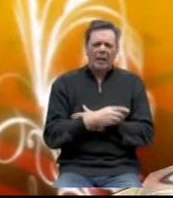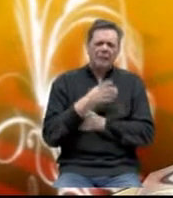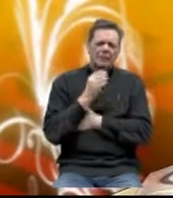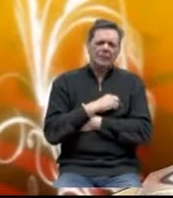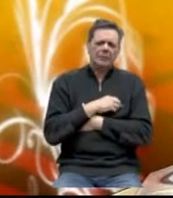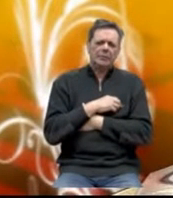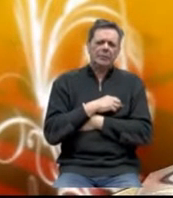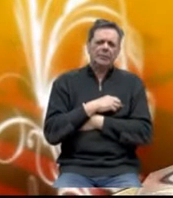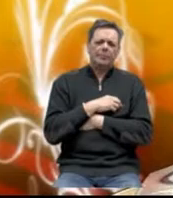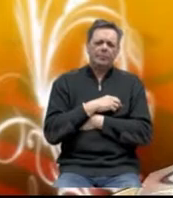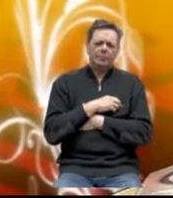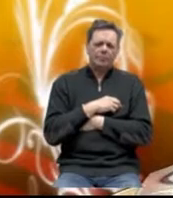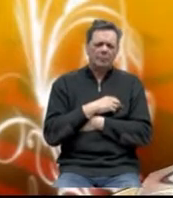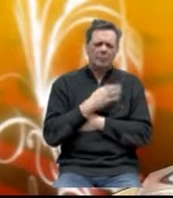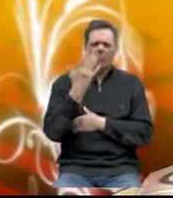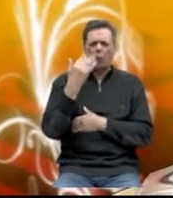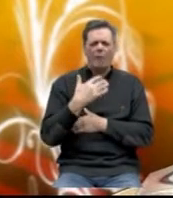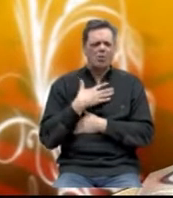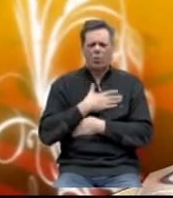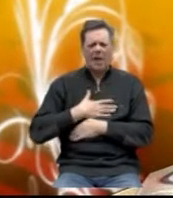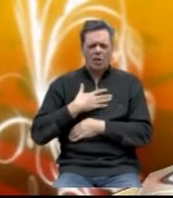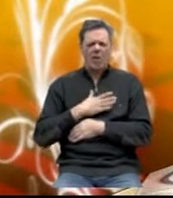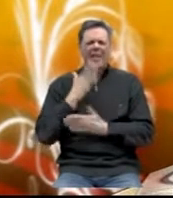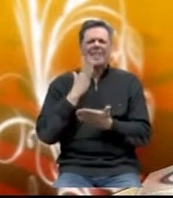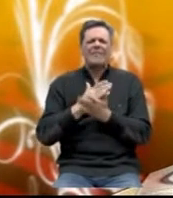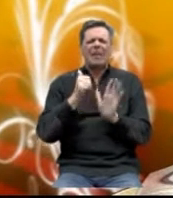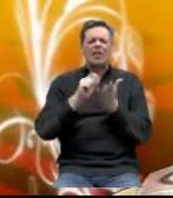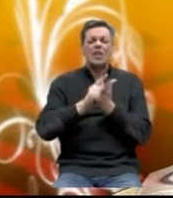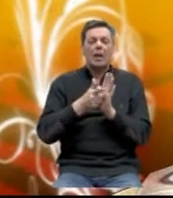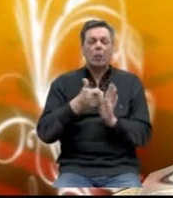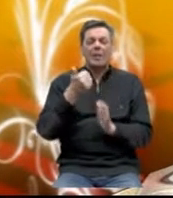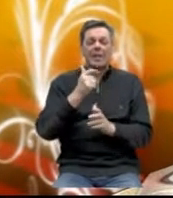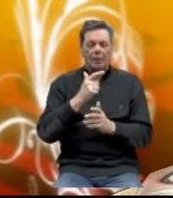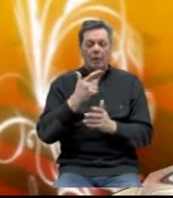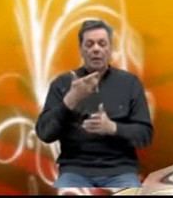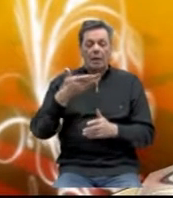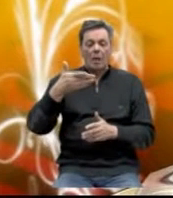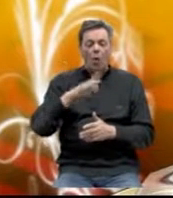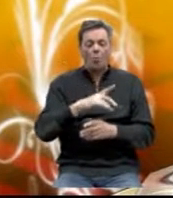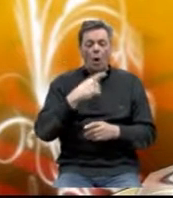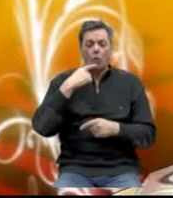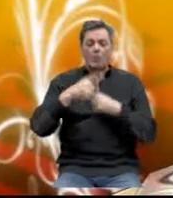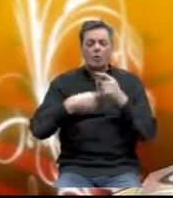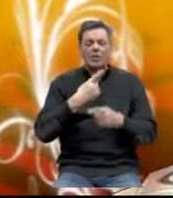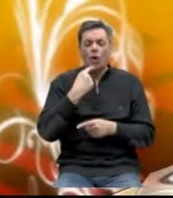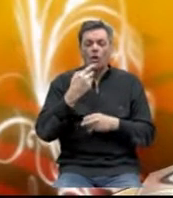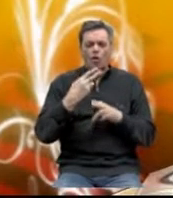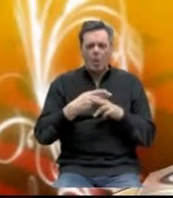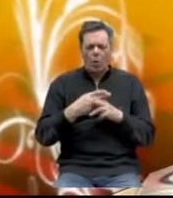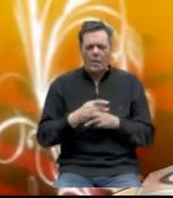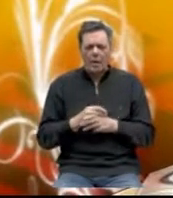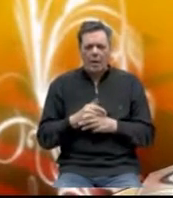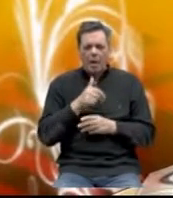veli nemilosrdne su brojke, da točno, svaki 6 sekundi jedna osoba u svijetu umre od posljedica šećerne bolesti, te